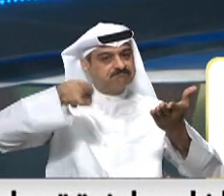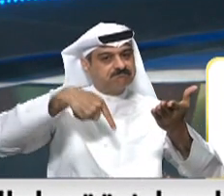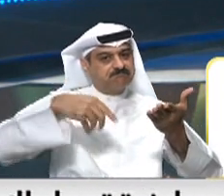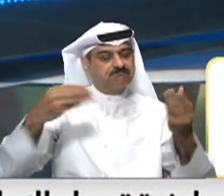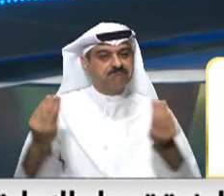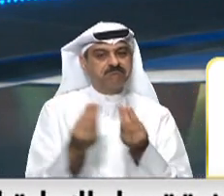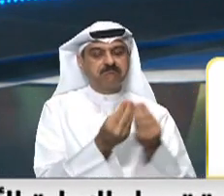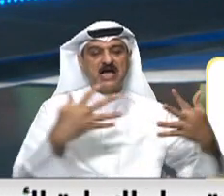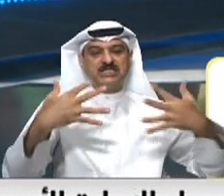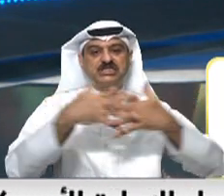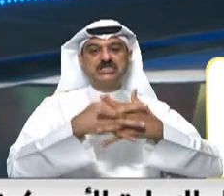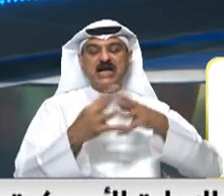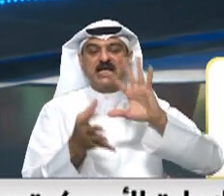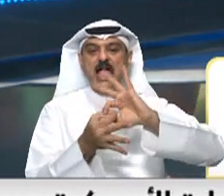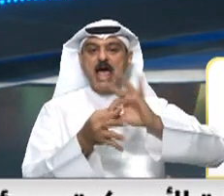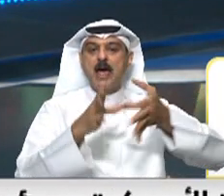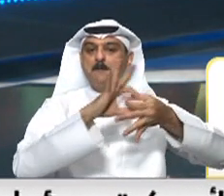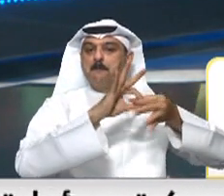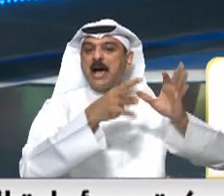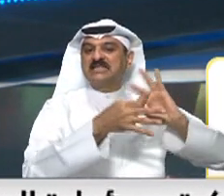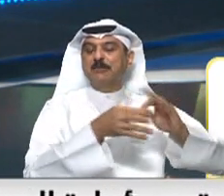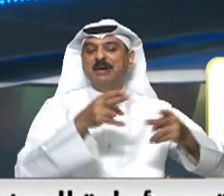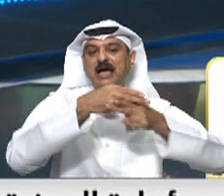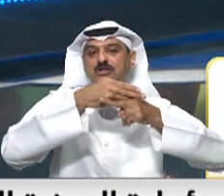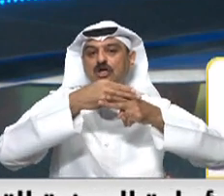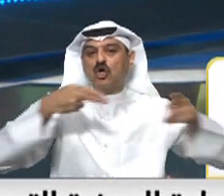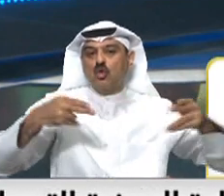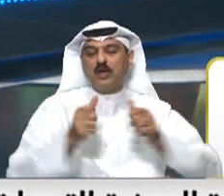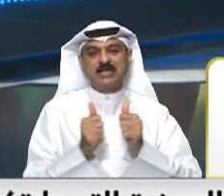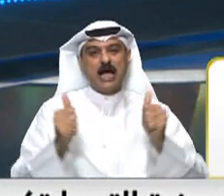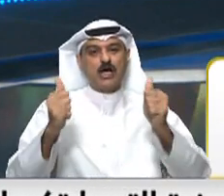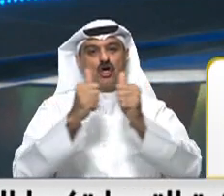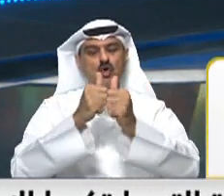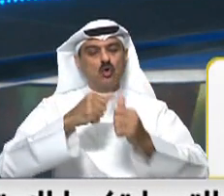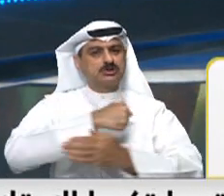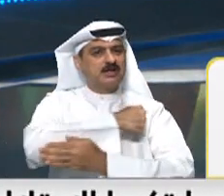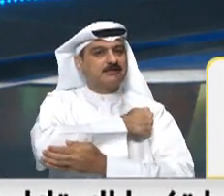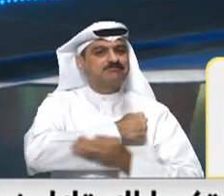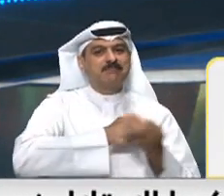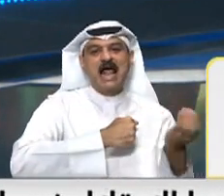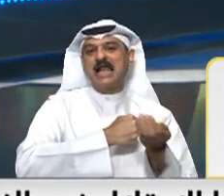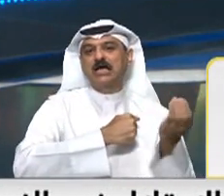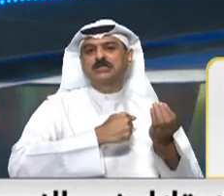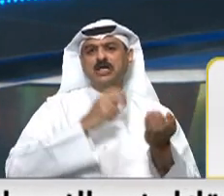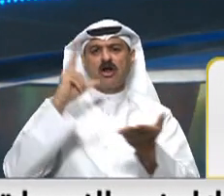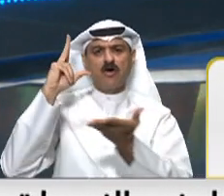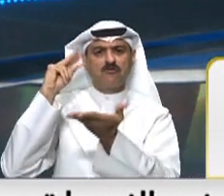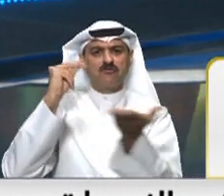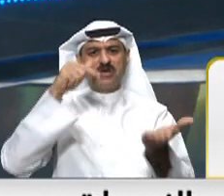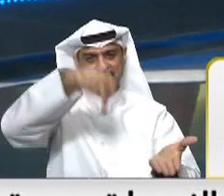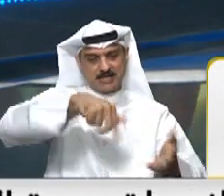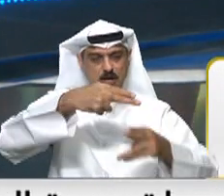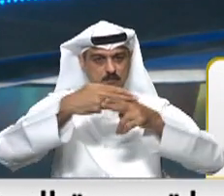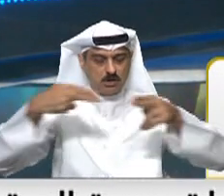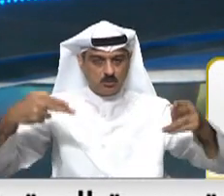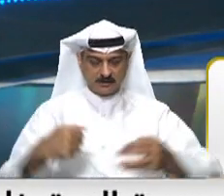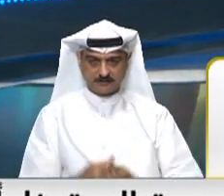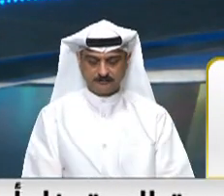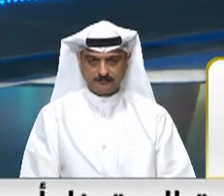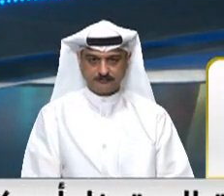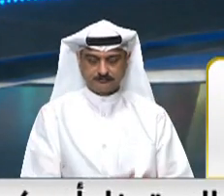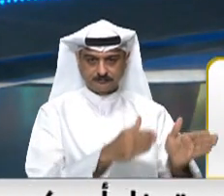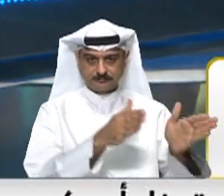الكويتيه للاسر المتعففه بهدف تمكين الاسر المحتاجه داخل دوله الكويت لهذه